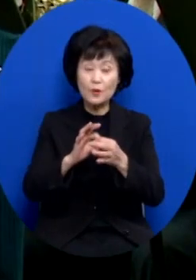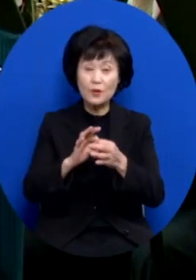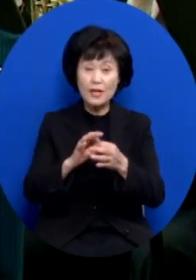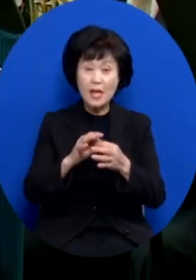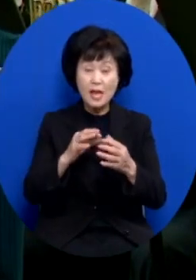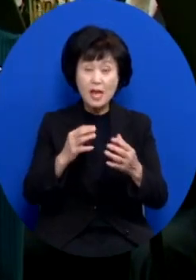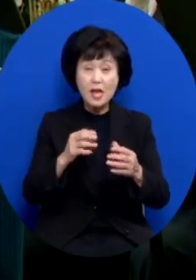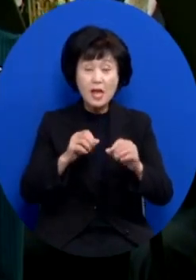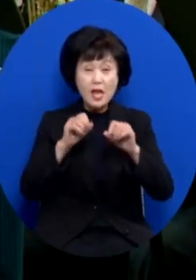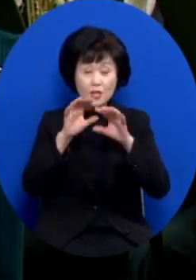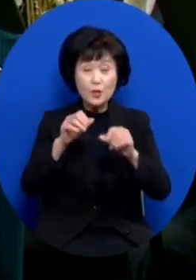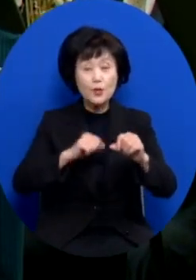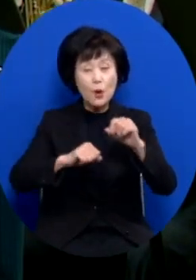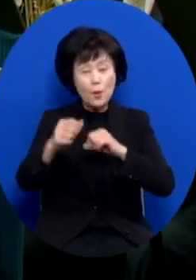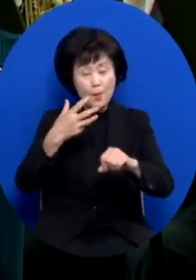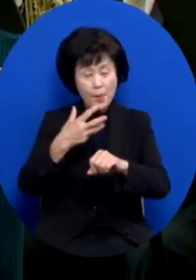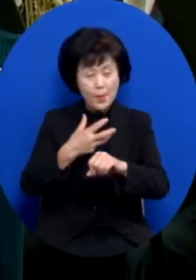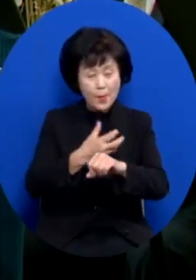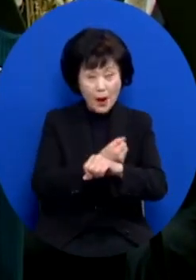왕성한 선교활동을 펼치고 있다고 전했습니다